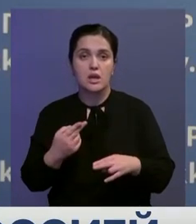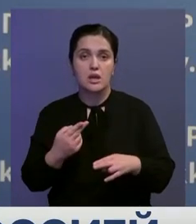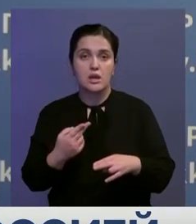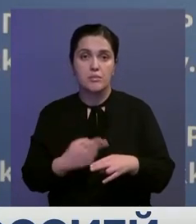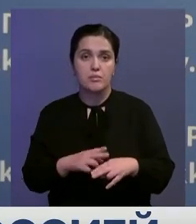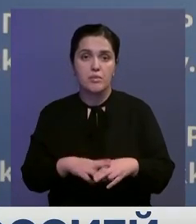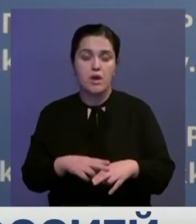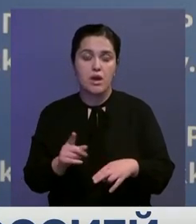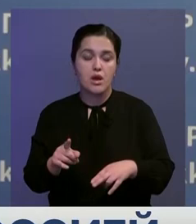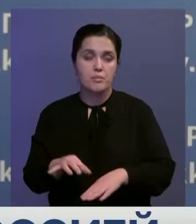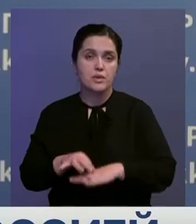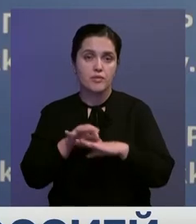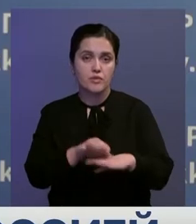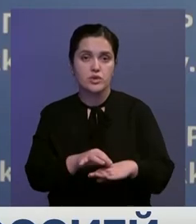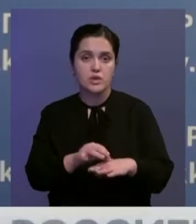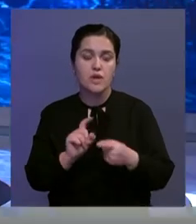переводится в инфекционный стационар.